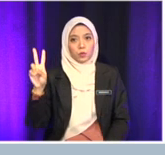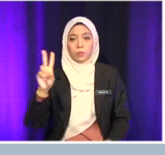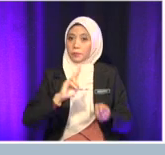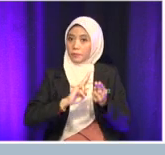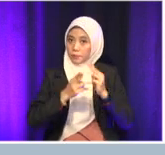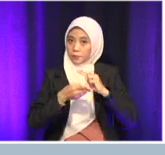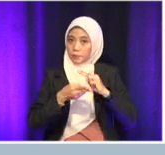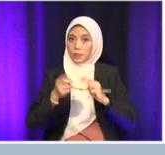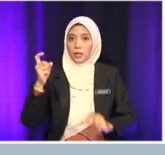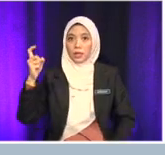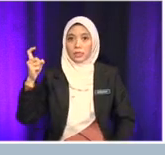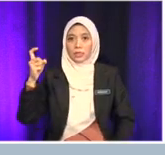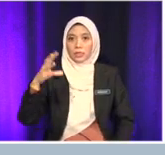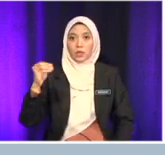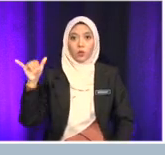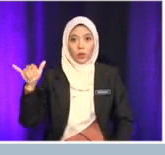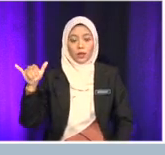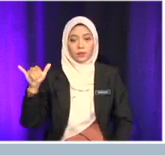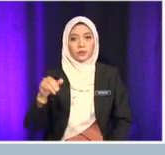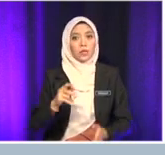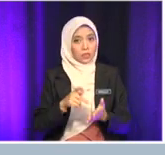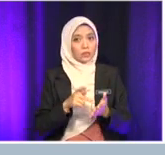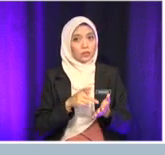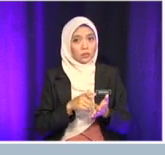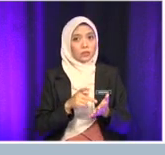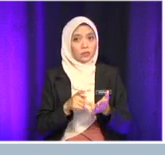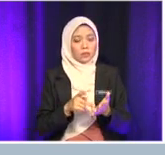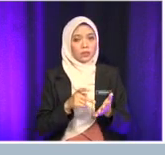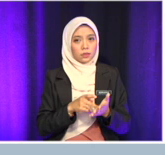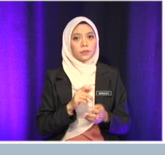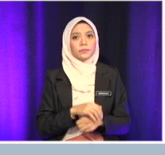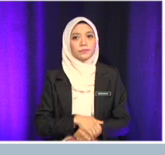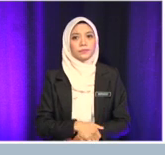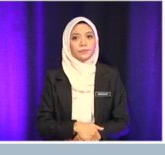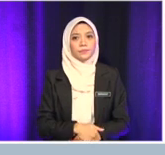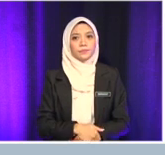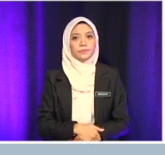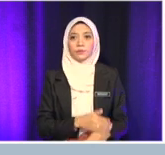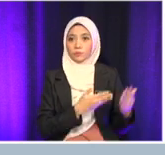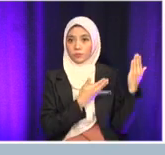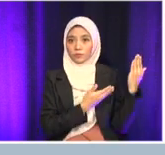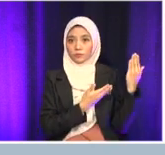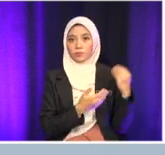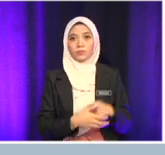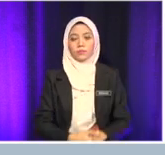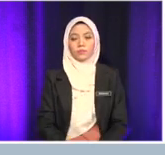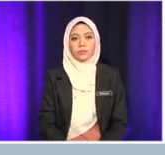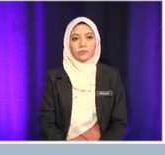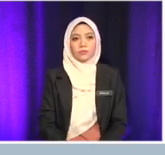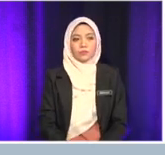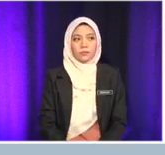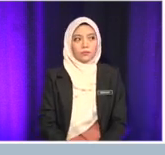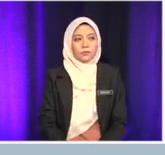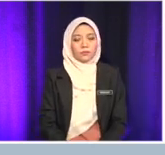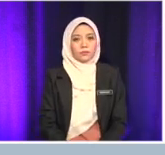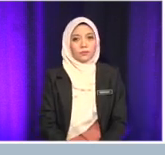maka bila kita Hapuskan tinggal Why ataupun Hapuskan white tinggalkan X itu maksudnya kita Hapuskan jadi